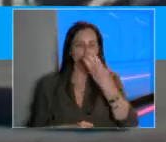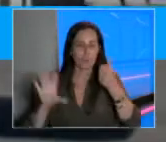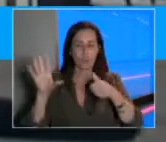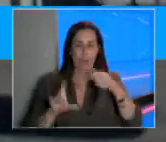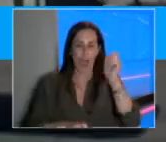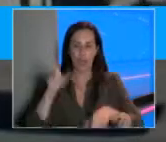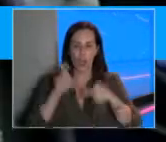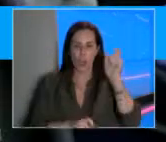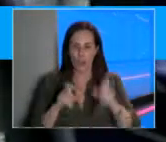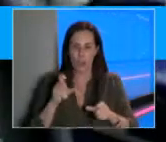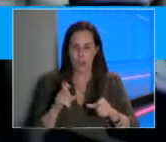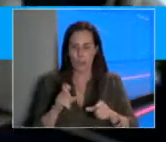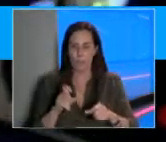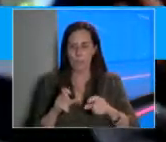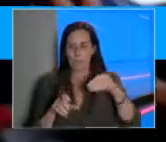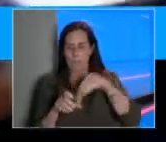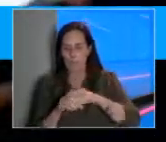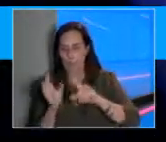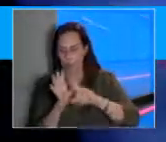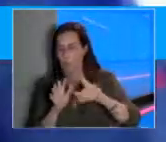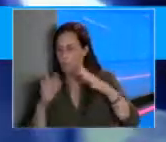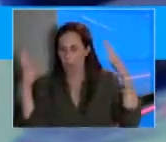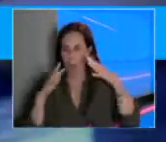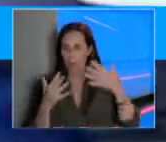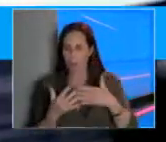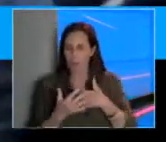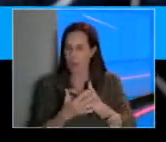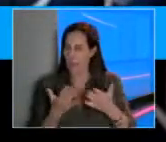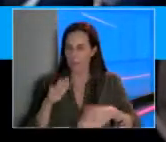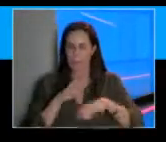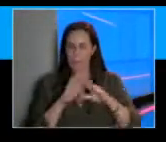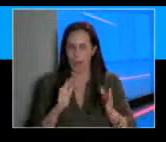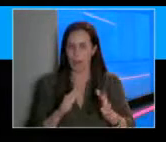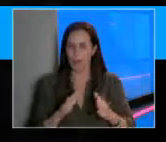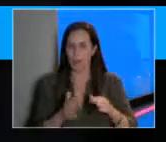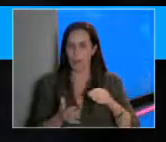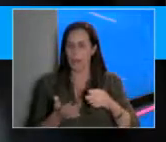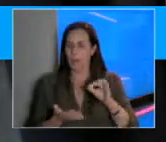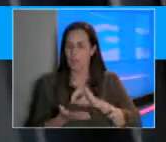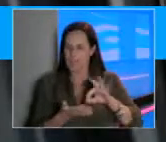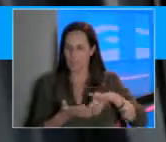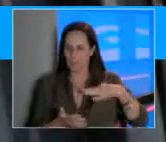כ-45-46 נוסעים בקווים עירוניים ובין עירוניים. בשעות העומס אין בכלל מגבלה. נציגת משרד הבריאות היום בדיון בכלל